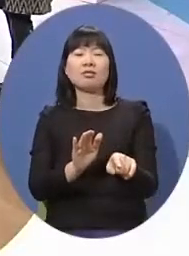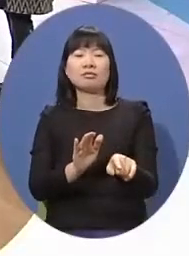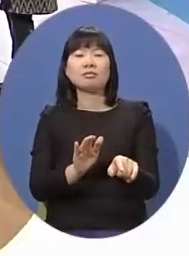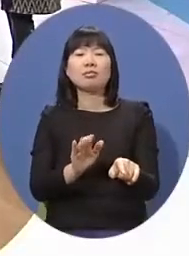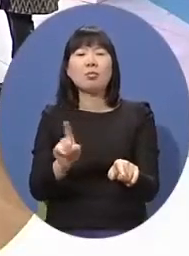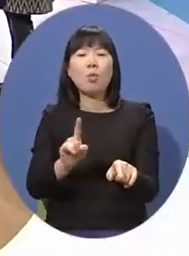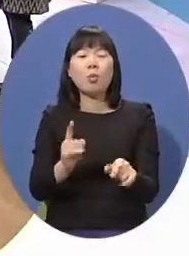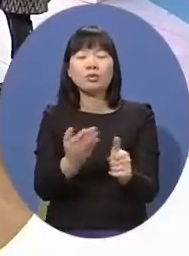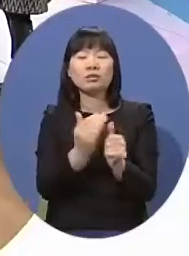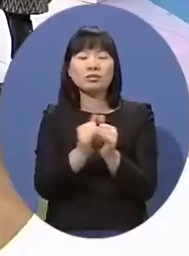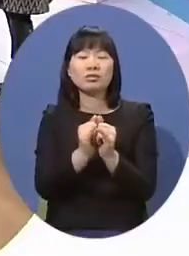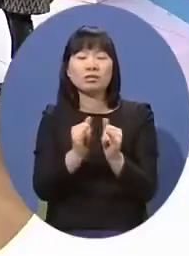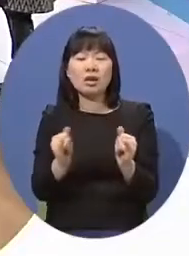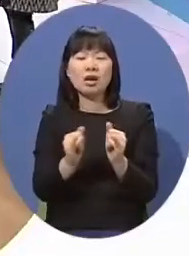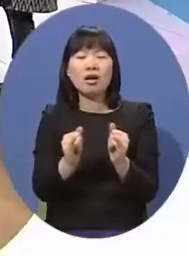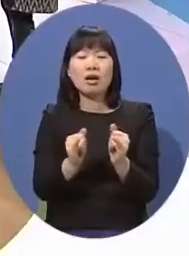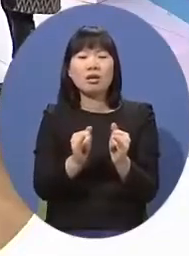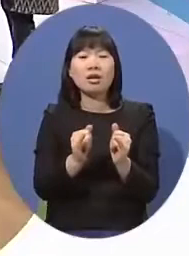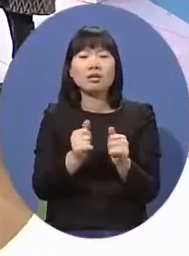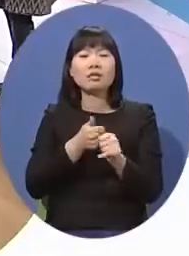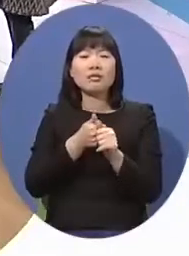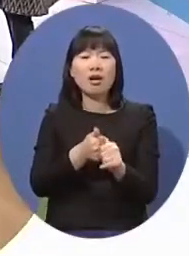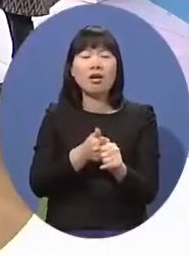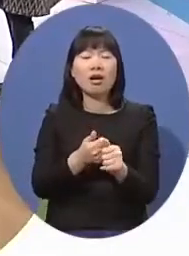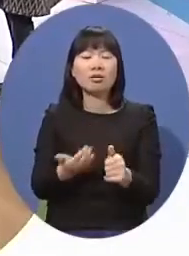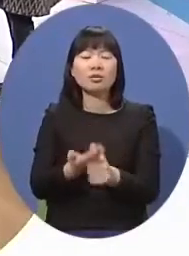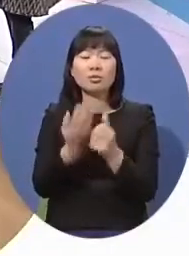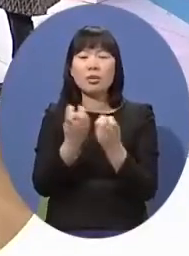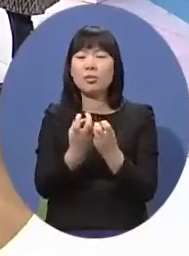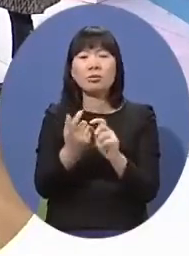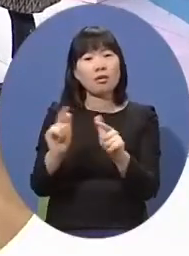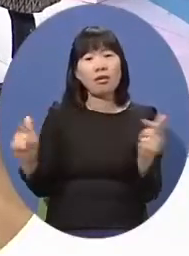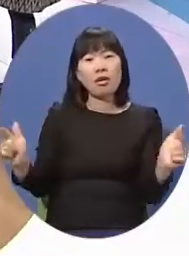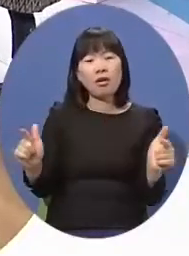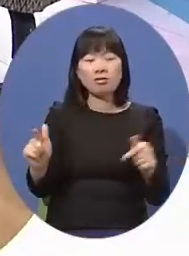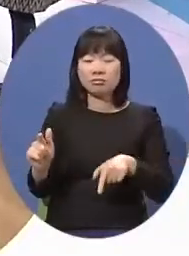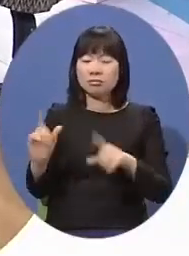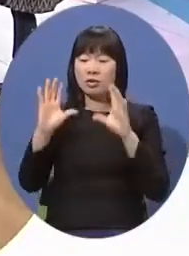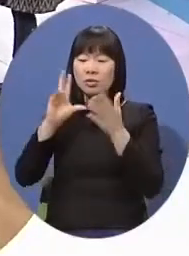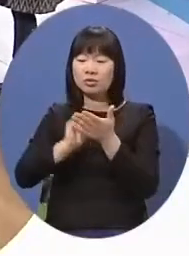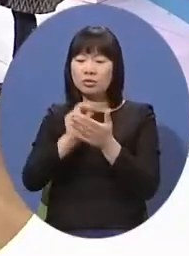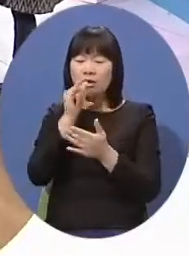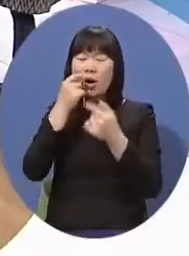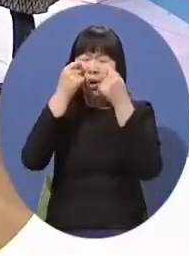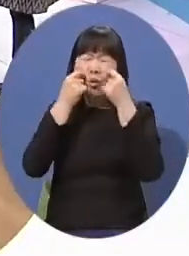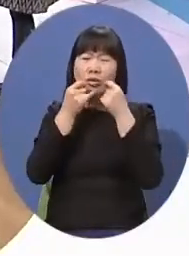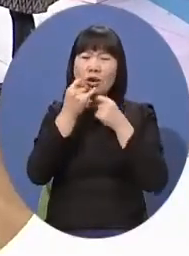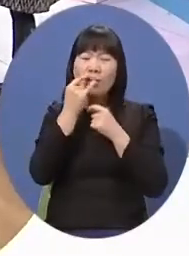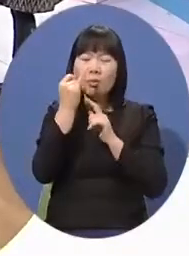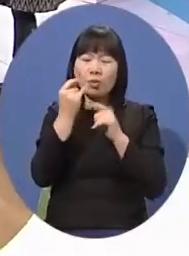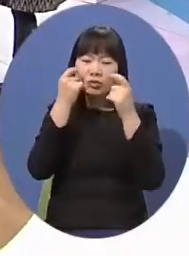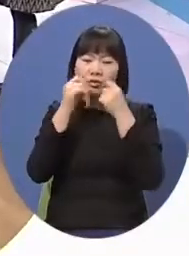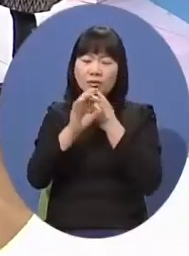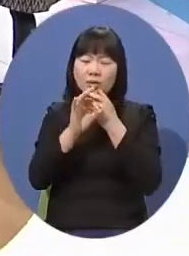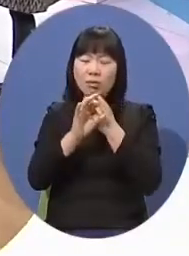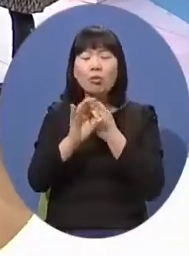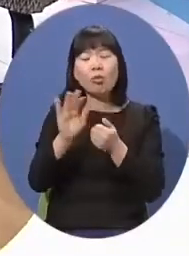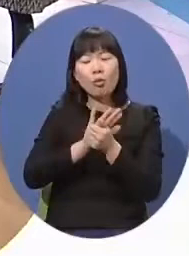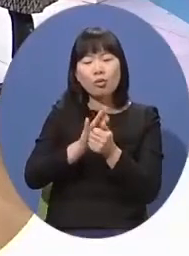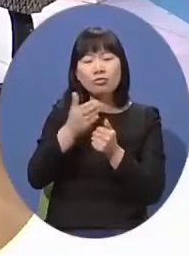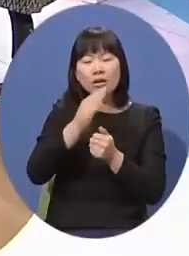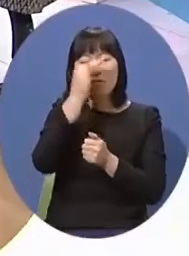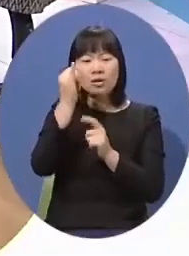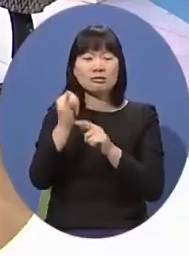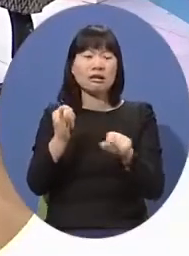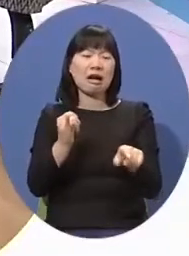다루는 방식이 다 다르다라는 거예요. 아까 화면에서 본 것처럼 이 아이가 문제가 있었을 때 울었는데 엄마는 울으면 받아줬는데